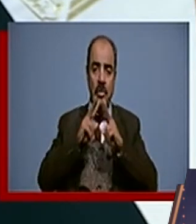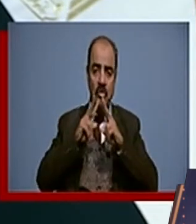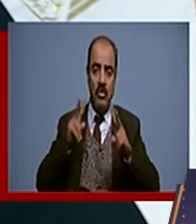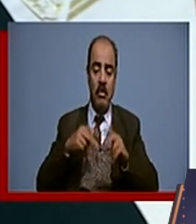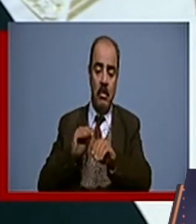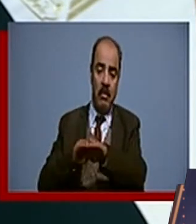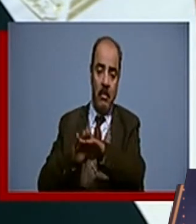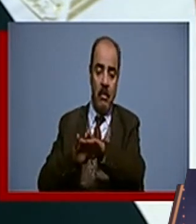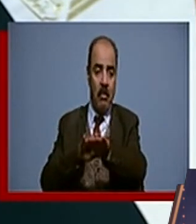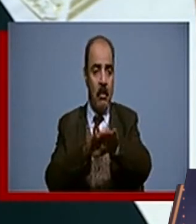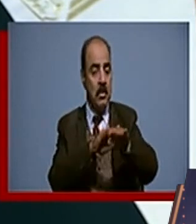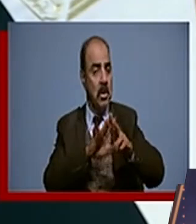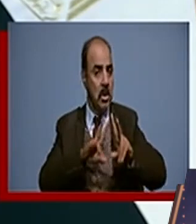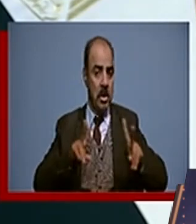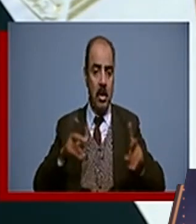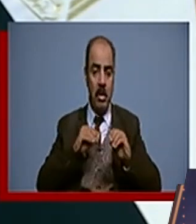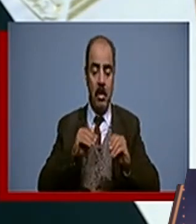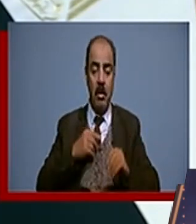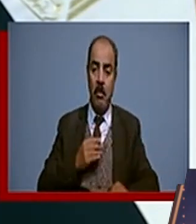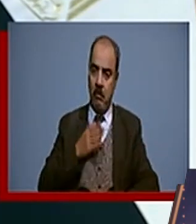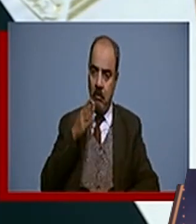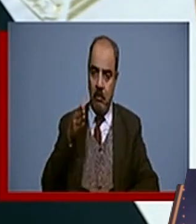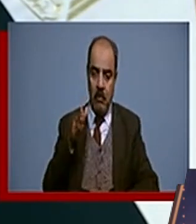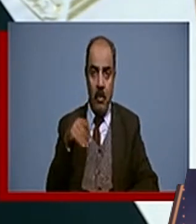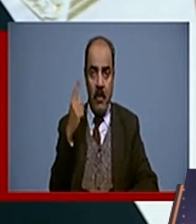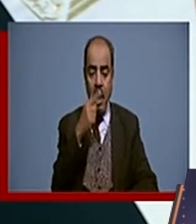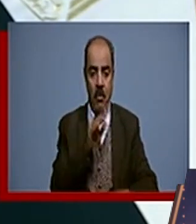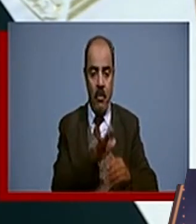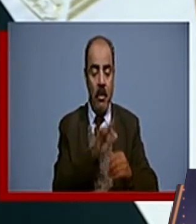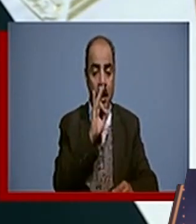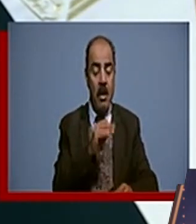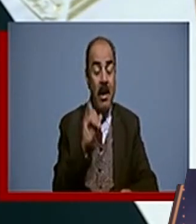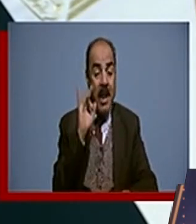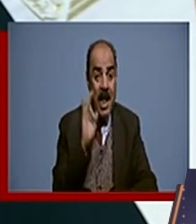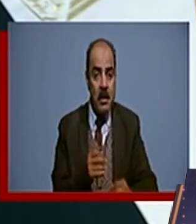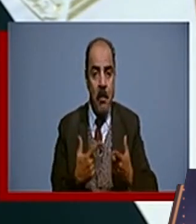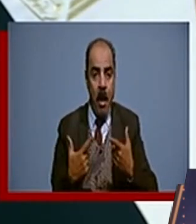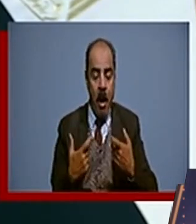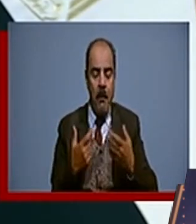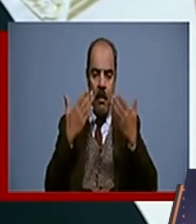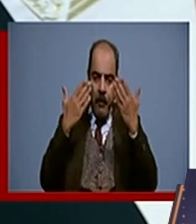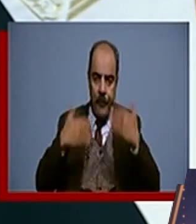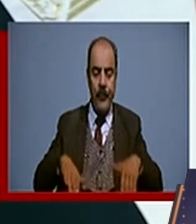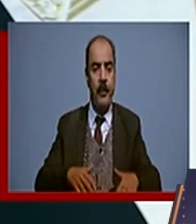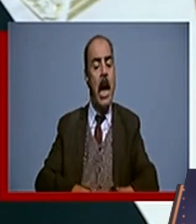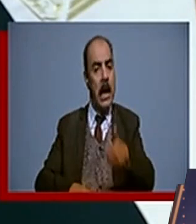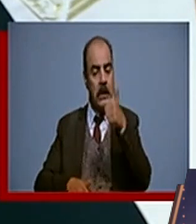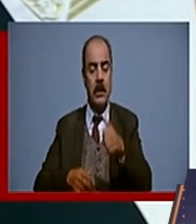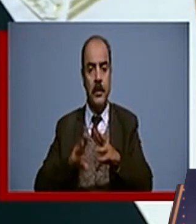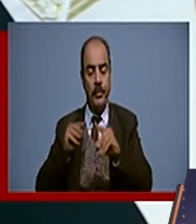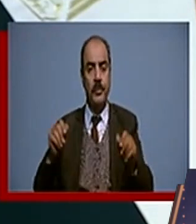27، قلنا كان في نداء أنا وجهته للعالم كله بأهمية إنهاء هذه الأزمة وهذه